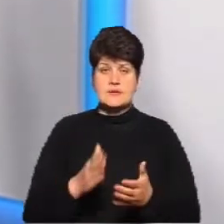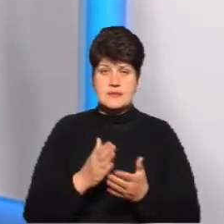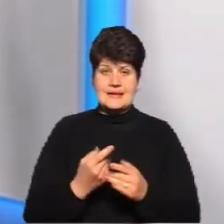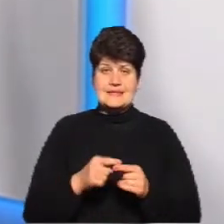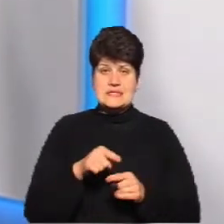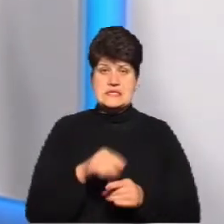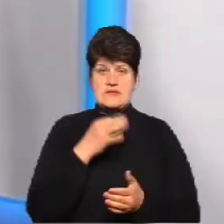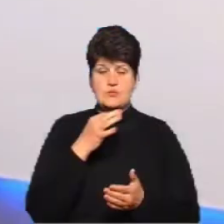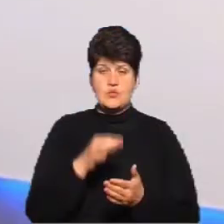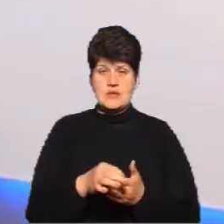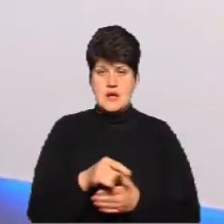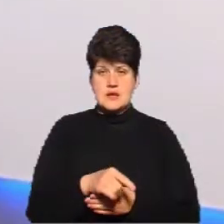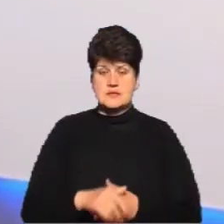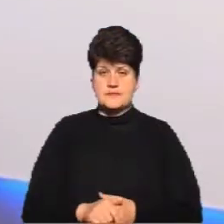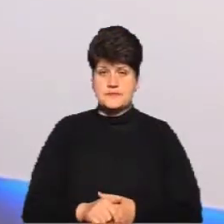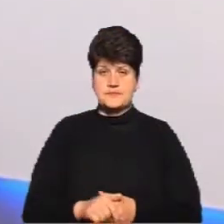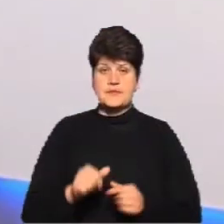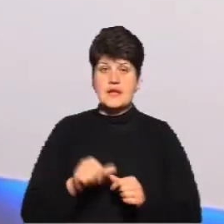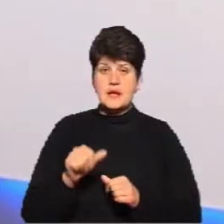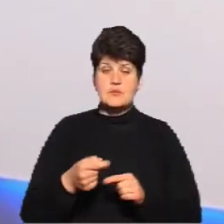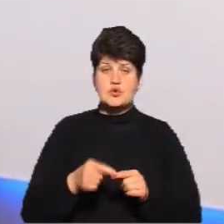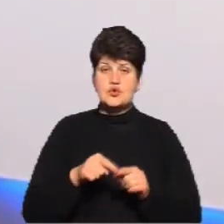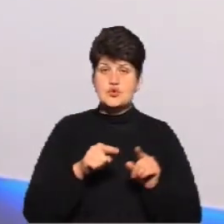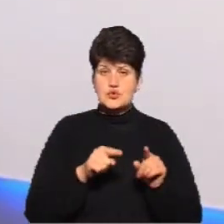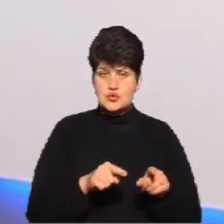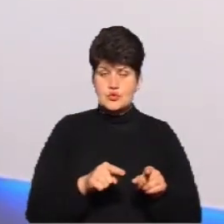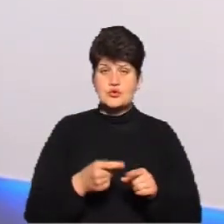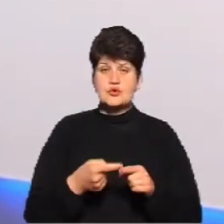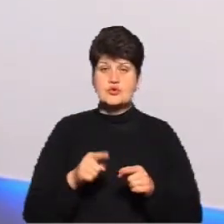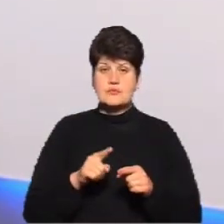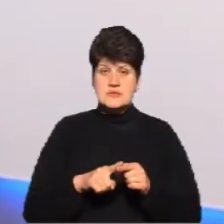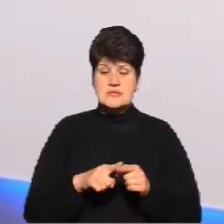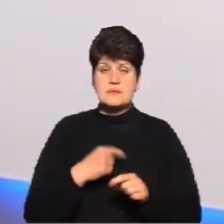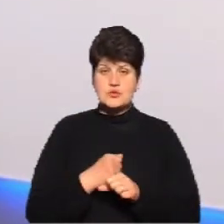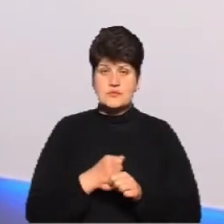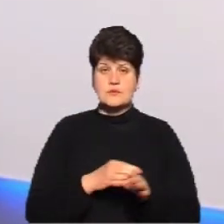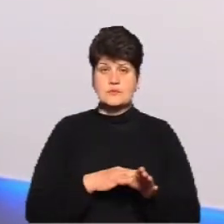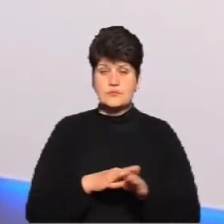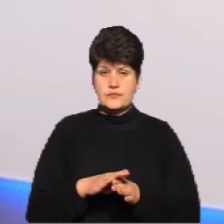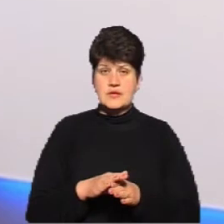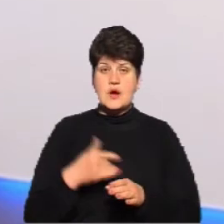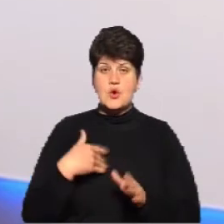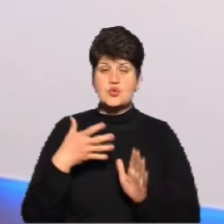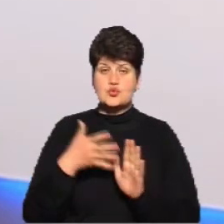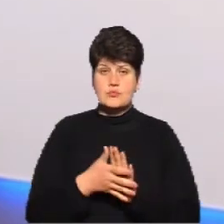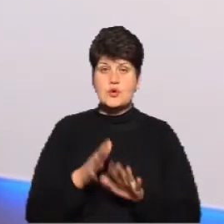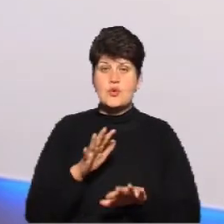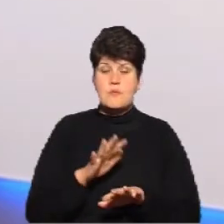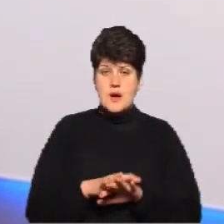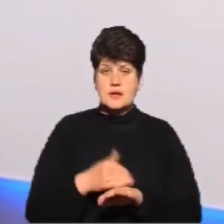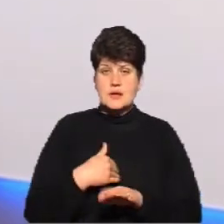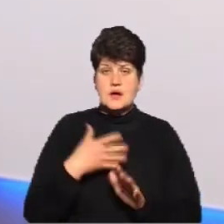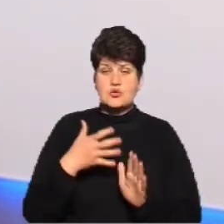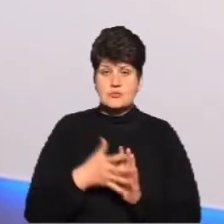відповідальність. Окрім цього, аби такий механізм повноцінно працював, наскільки я розумію, банки, а в нас їх в Україні 73, якщо